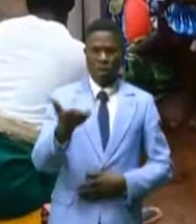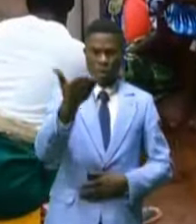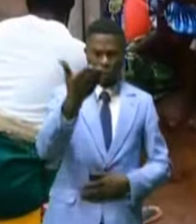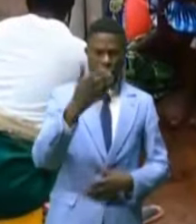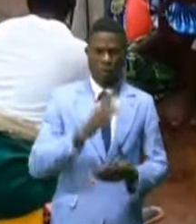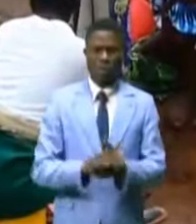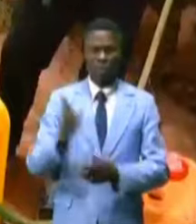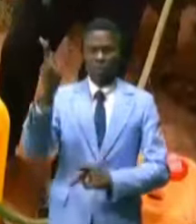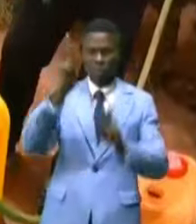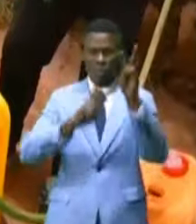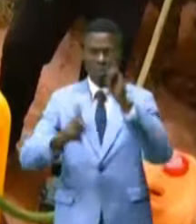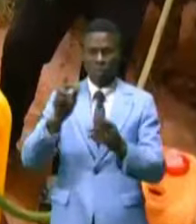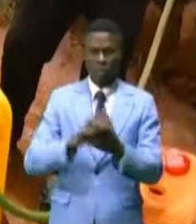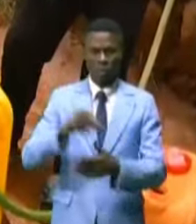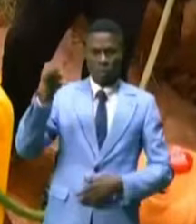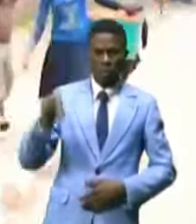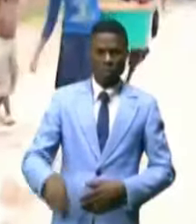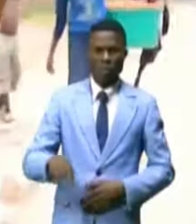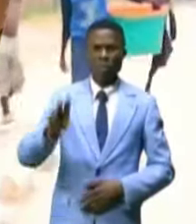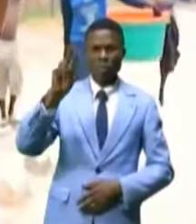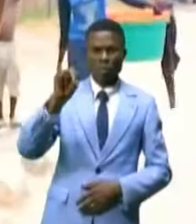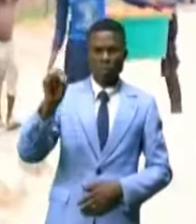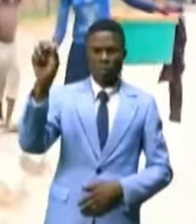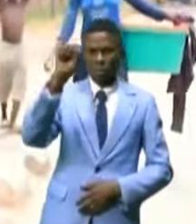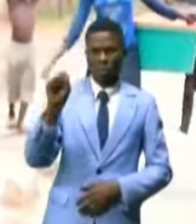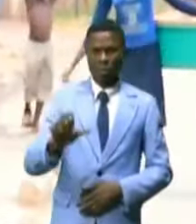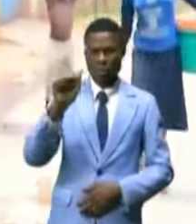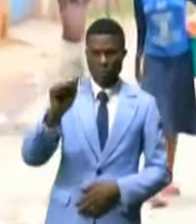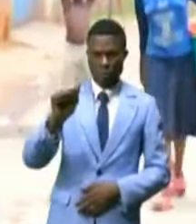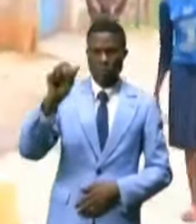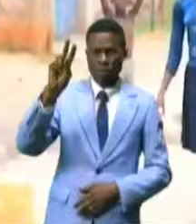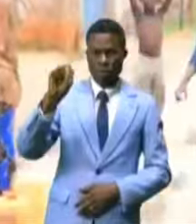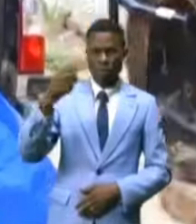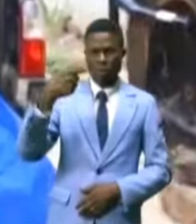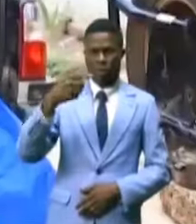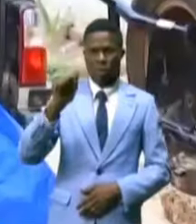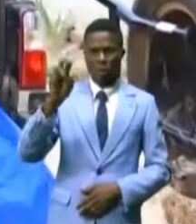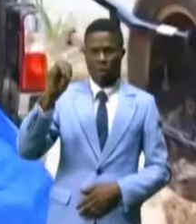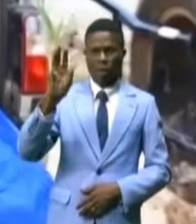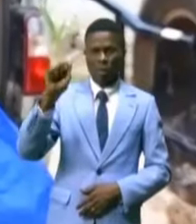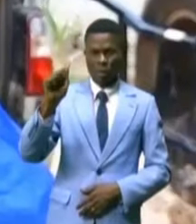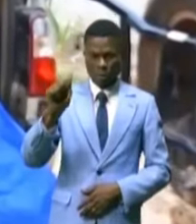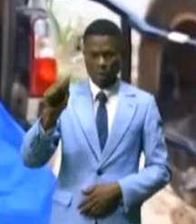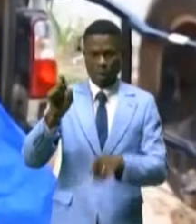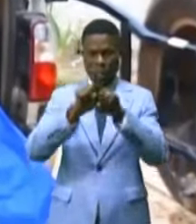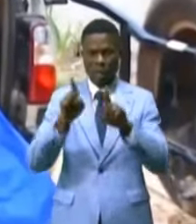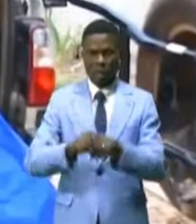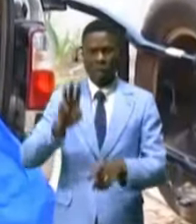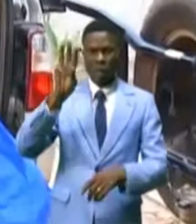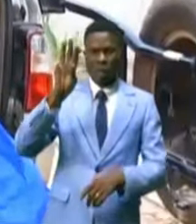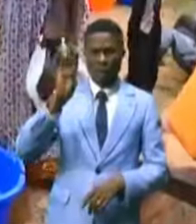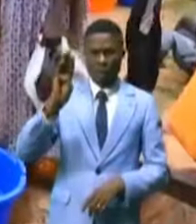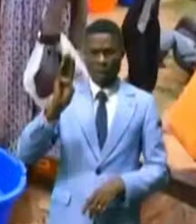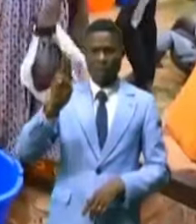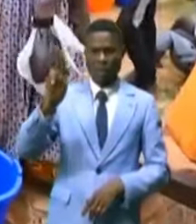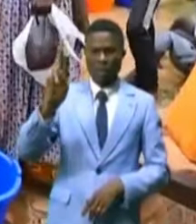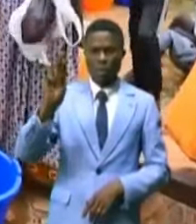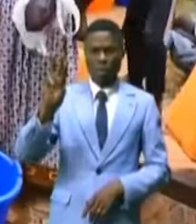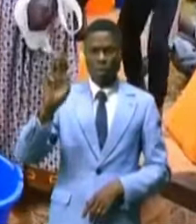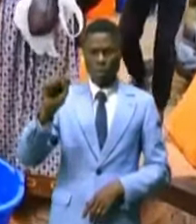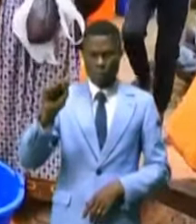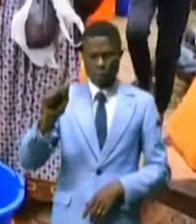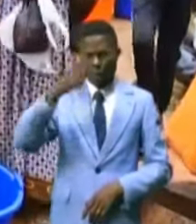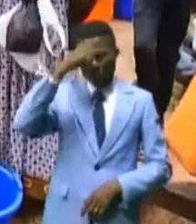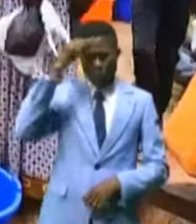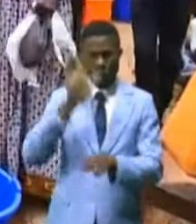Les populations de quartiers Sangamamba, Bumba et Upen dans la commune d'Engaliema sont plongées dans la pénurie d'eau